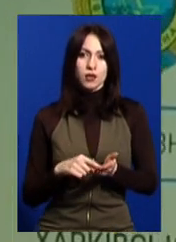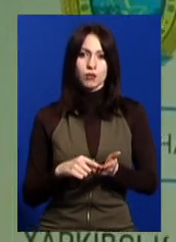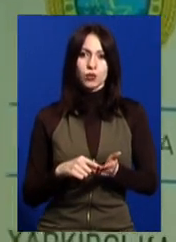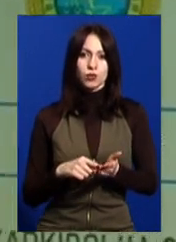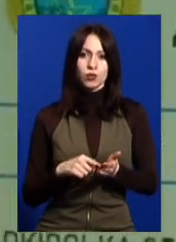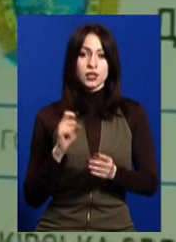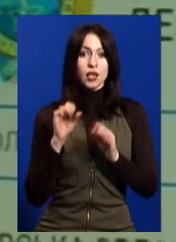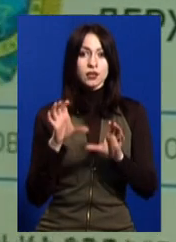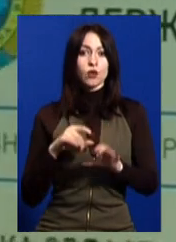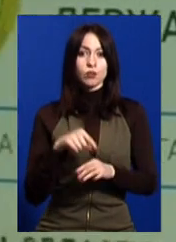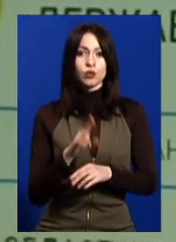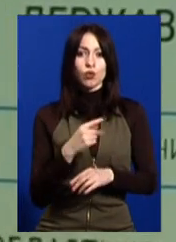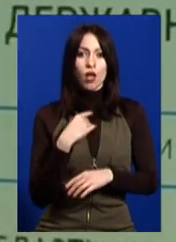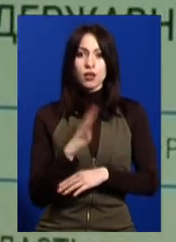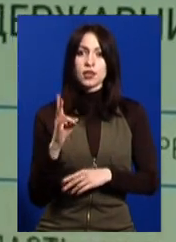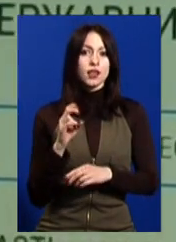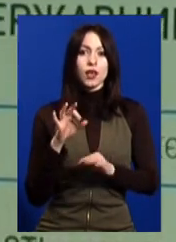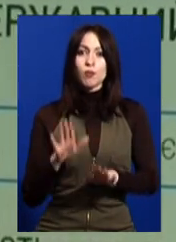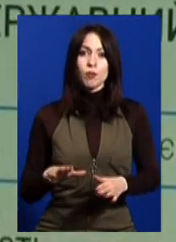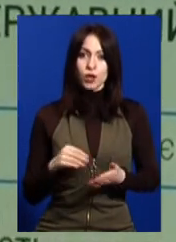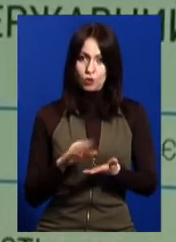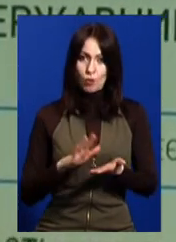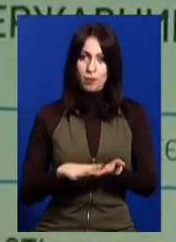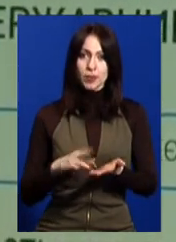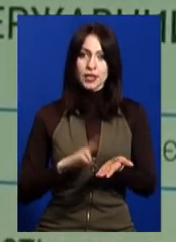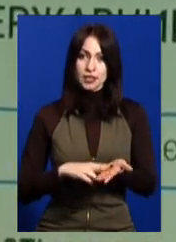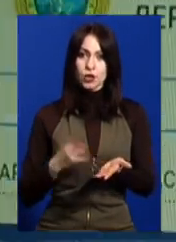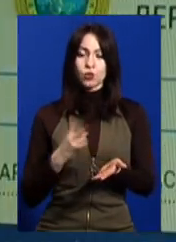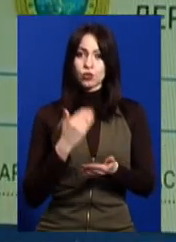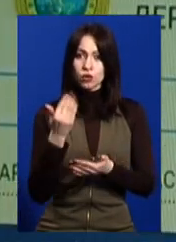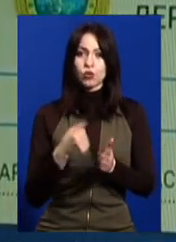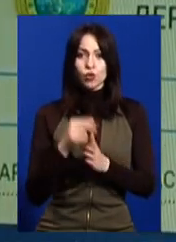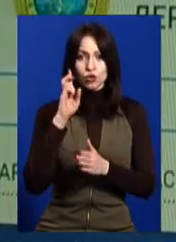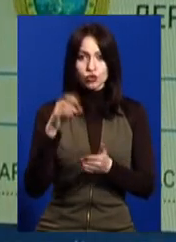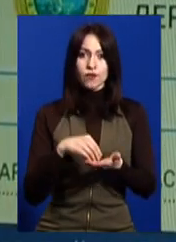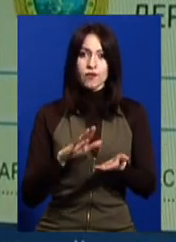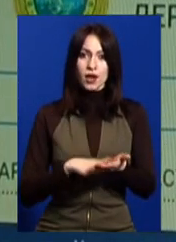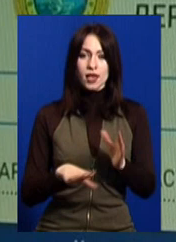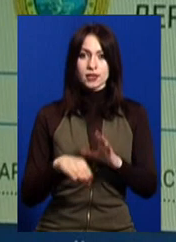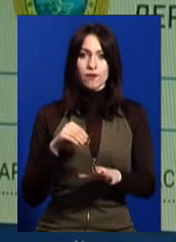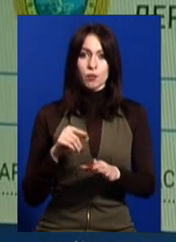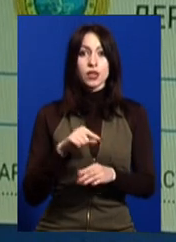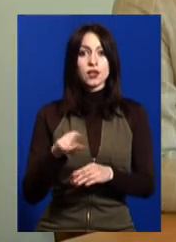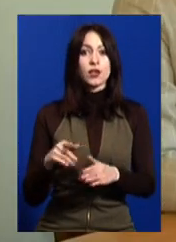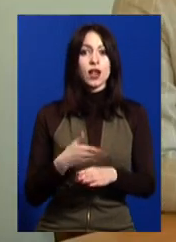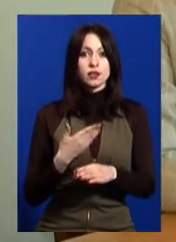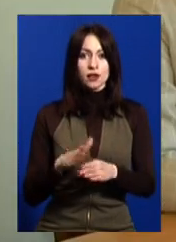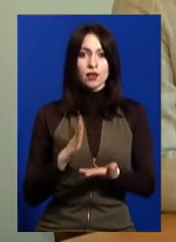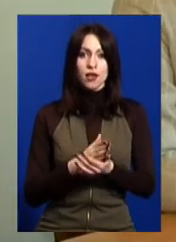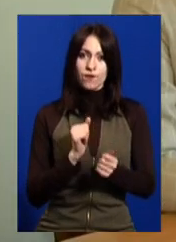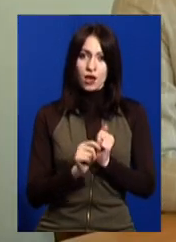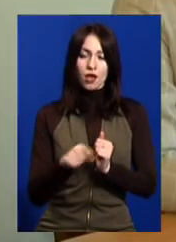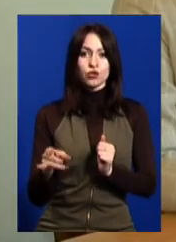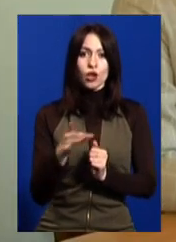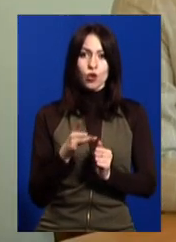За законом, тим, хто голосуватиме не за місцем прописки, потрібно звернутися до Державного реєстру виборців. Їхні відділення є в кожній